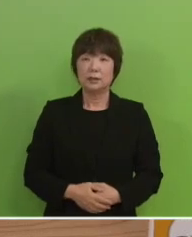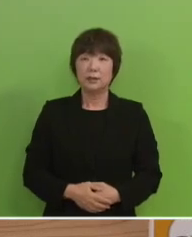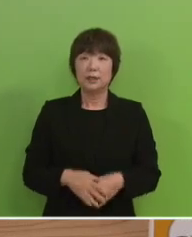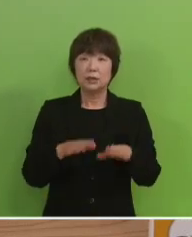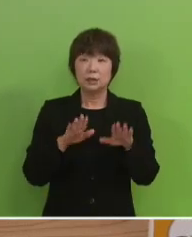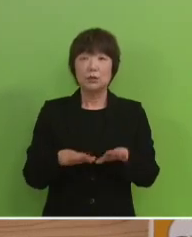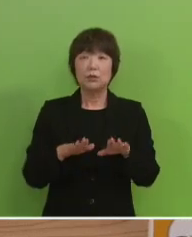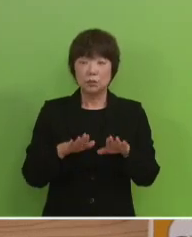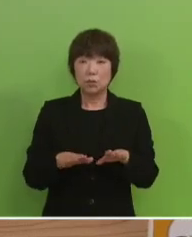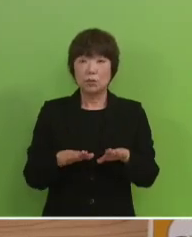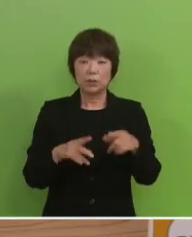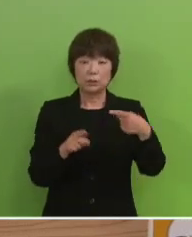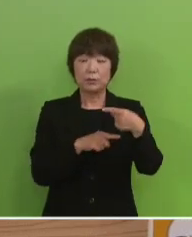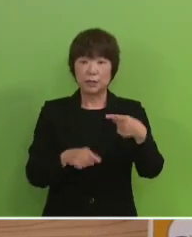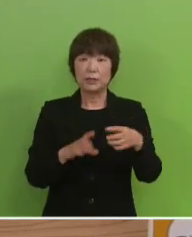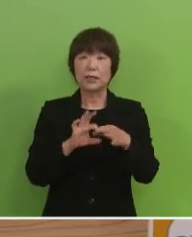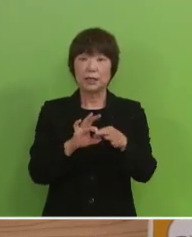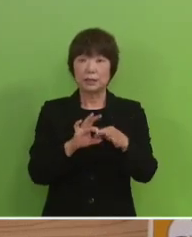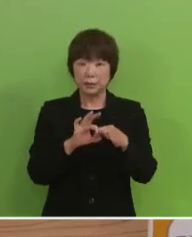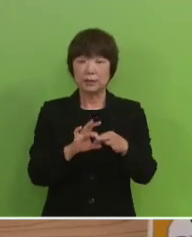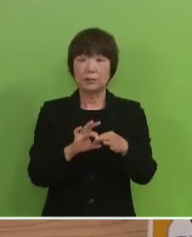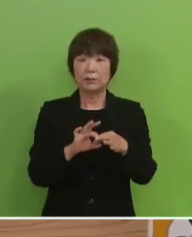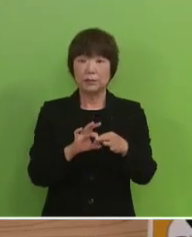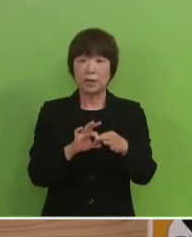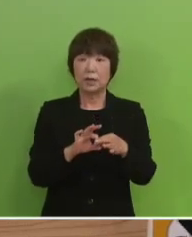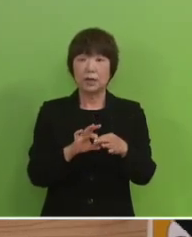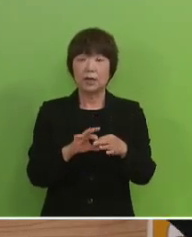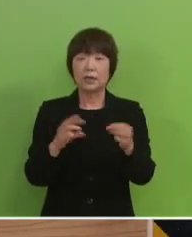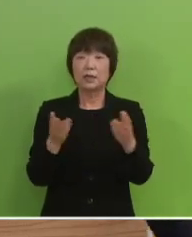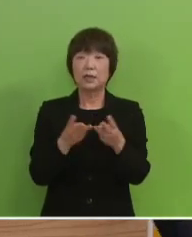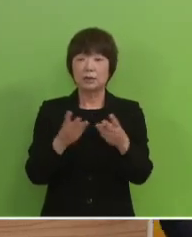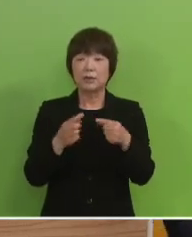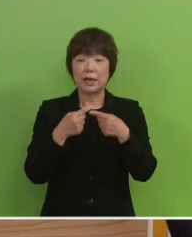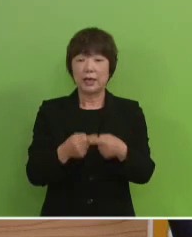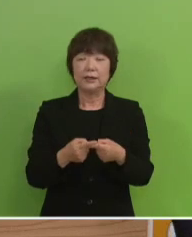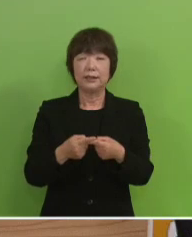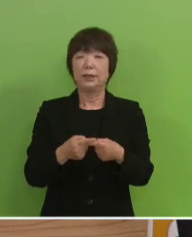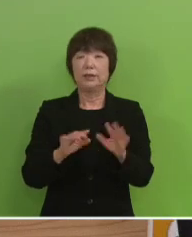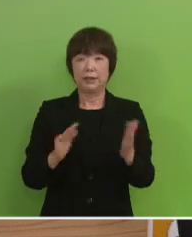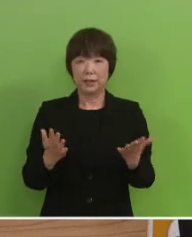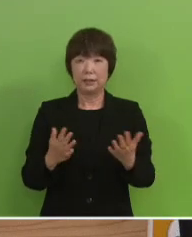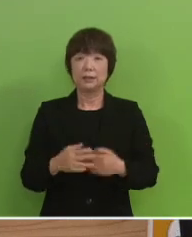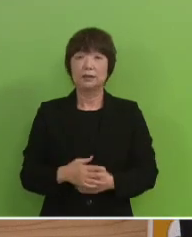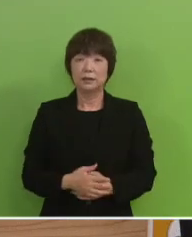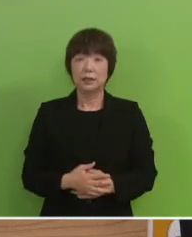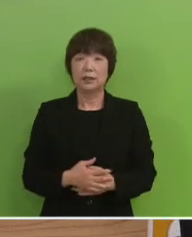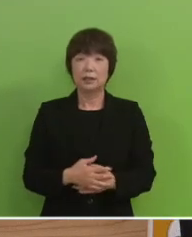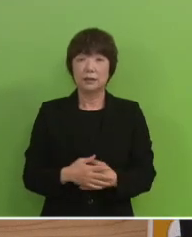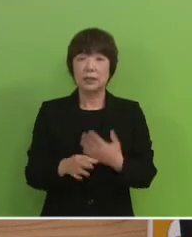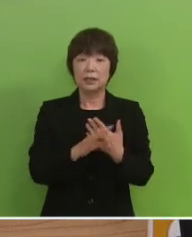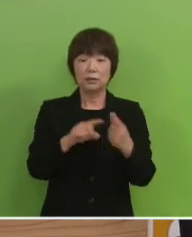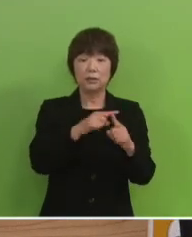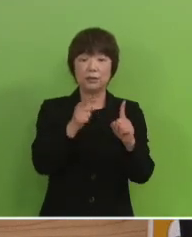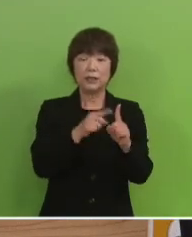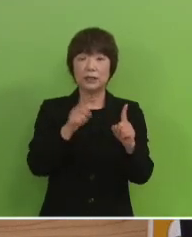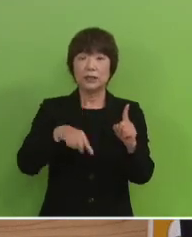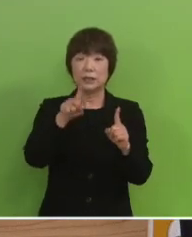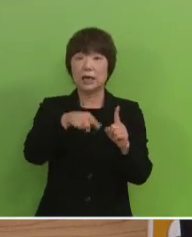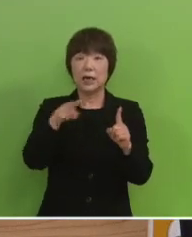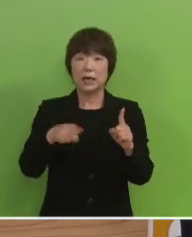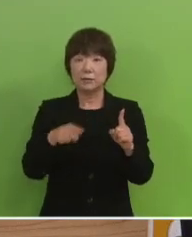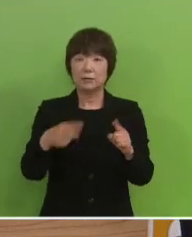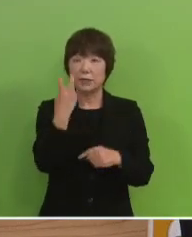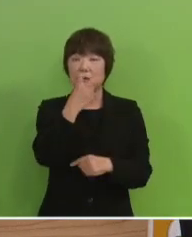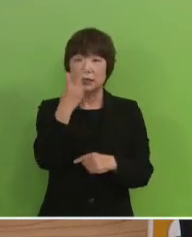今日のプレイこの1名についてはプレスリリースに含まれていません臨時営農権者センターの第一弾はあと3